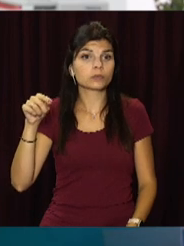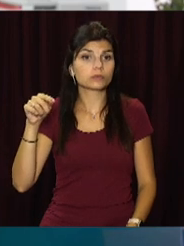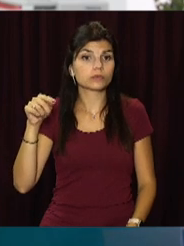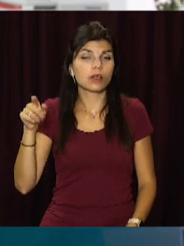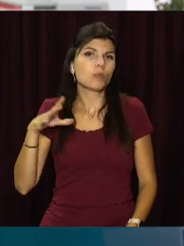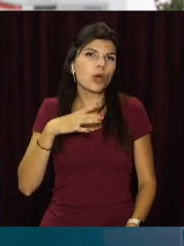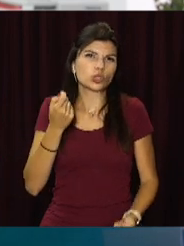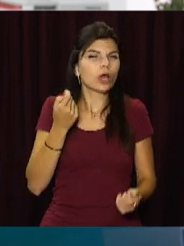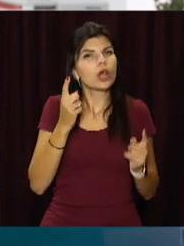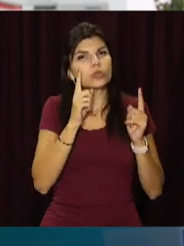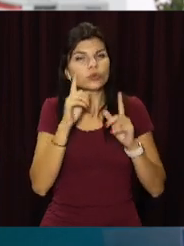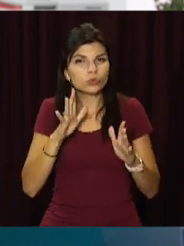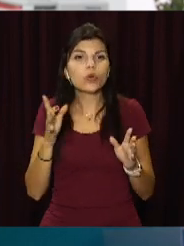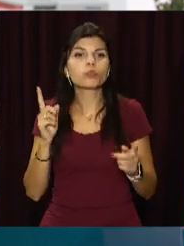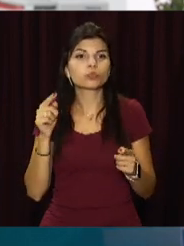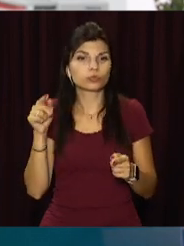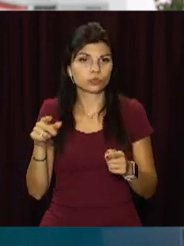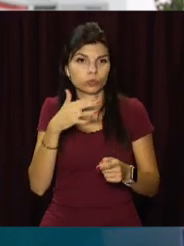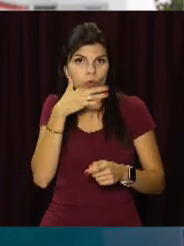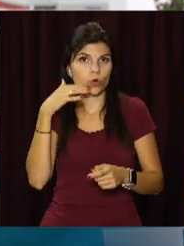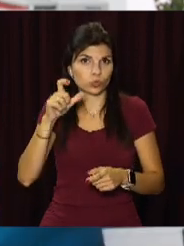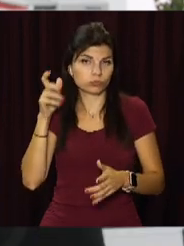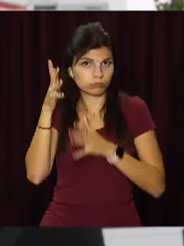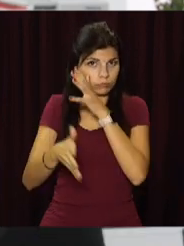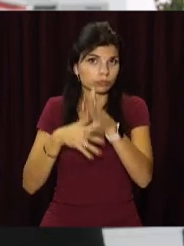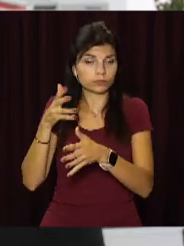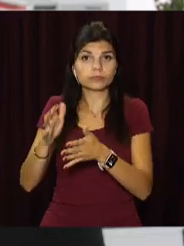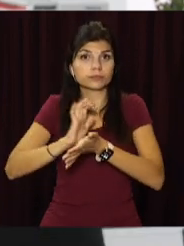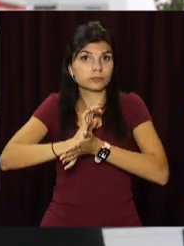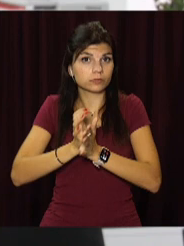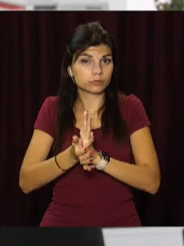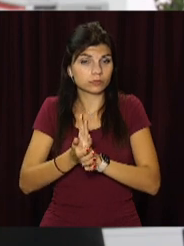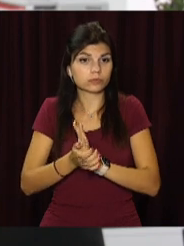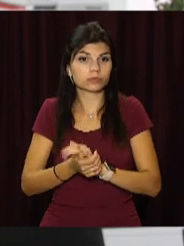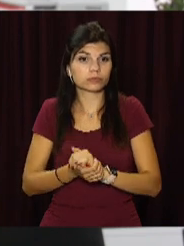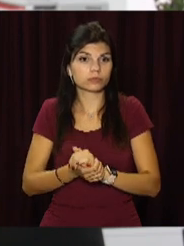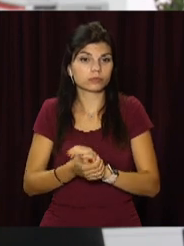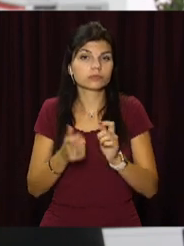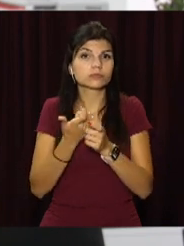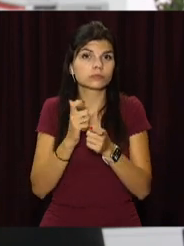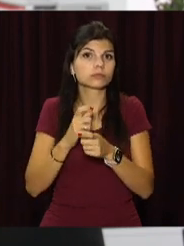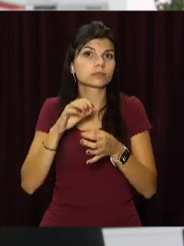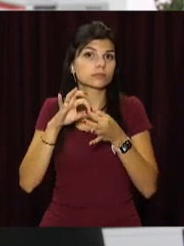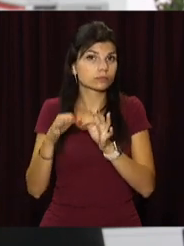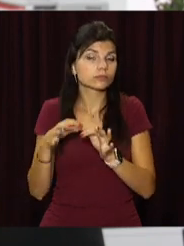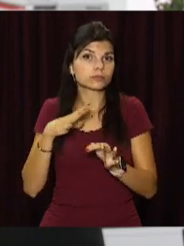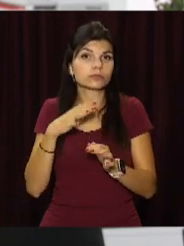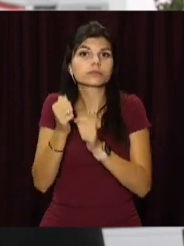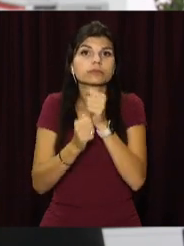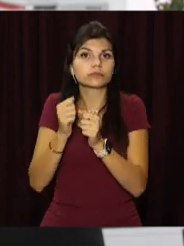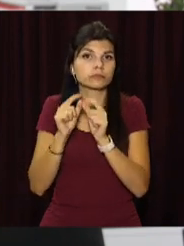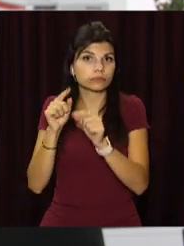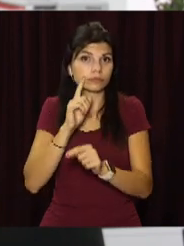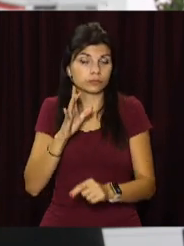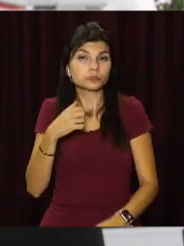дуже зручно, оскільки там дуже багато відвідувачів, досить складно туди і доїхати. А тут